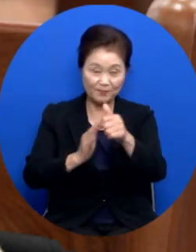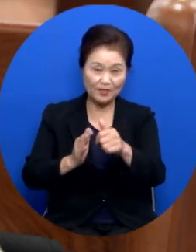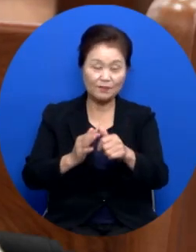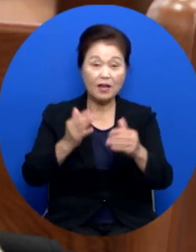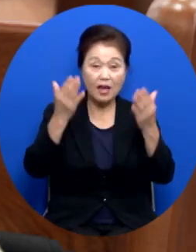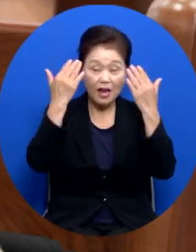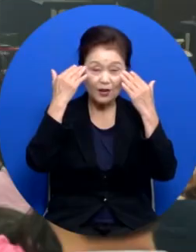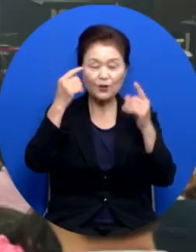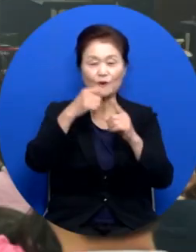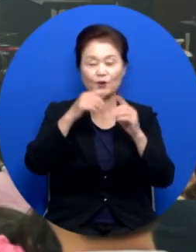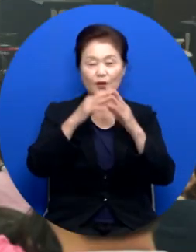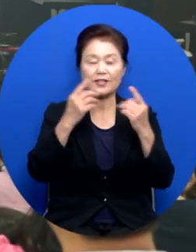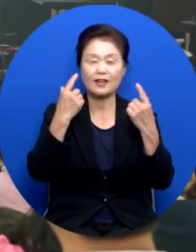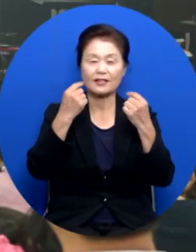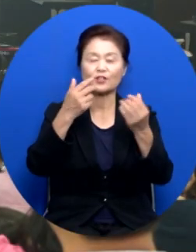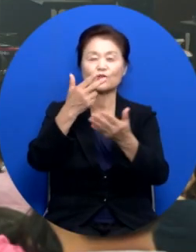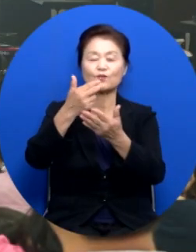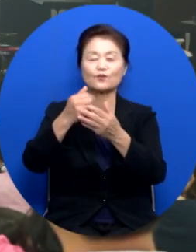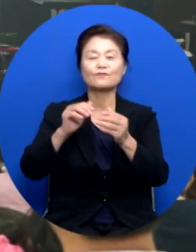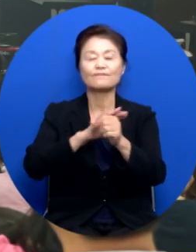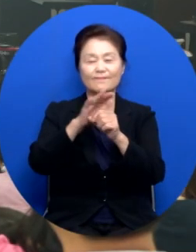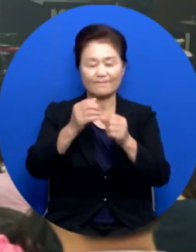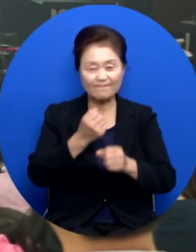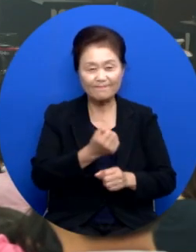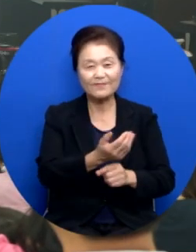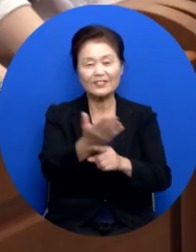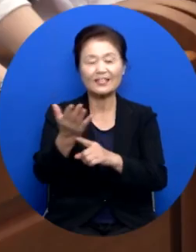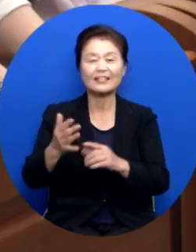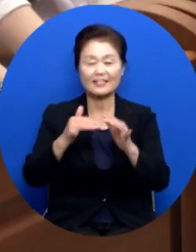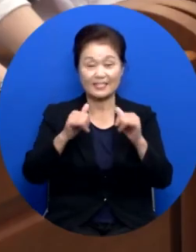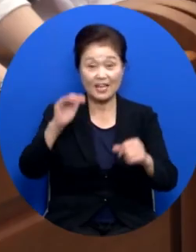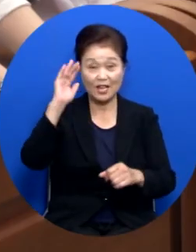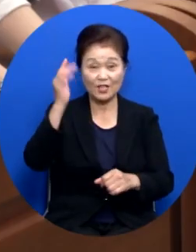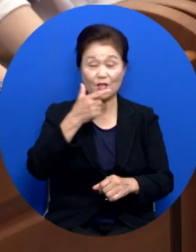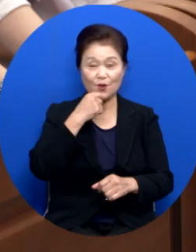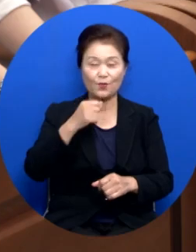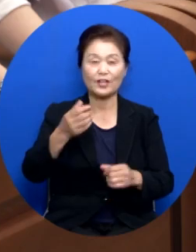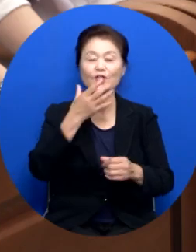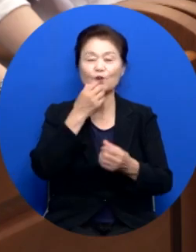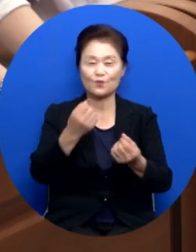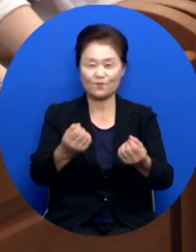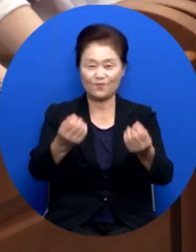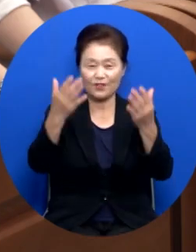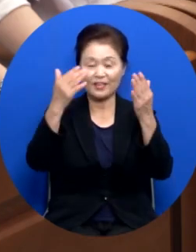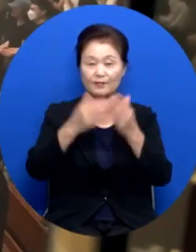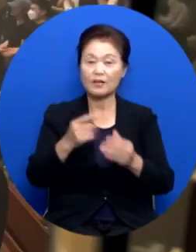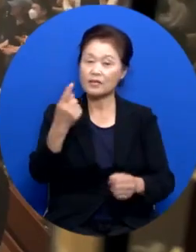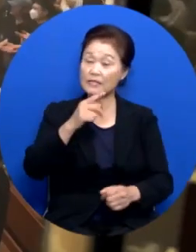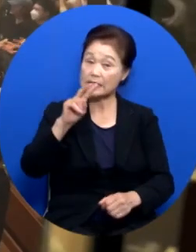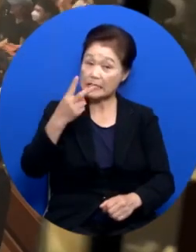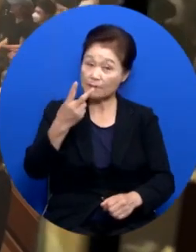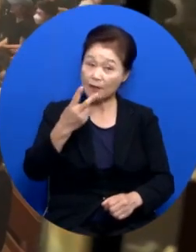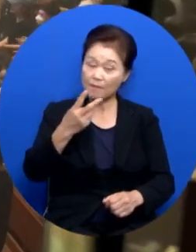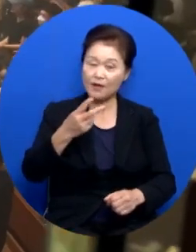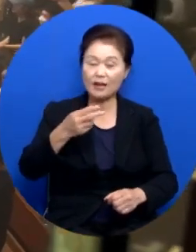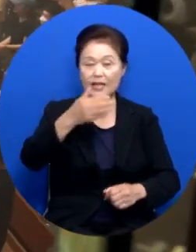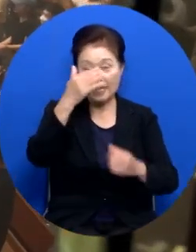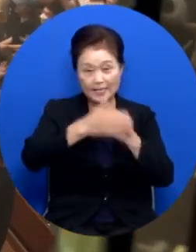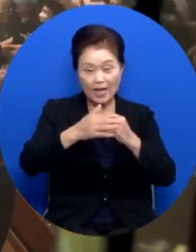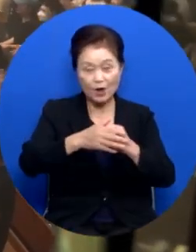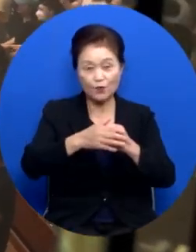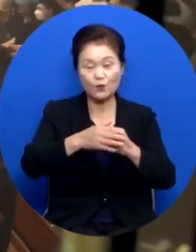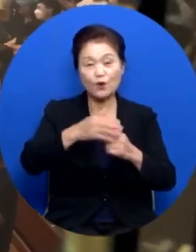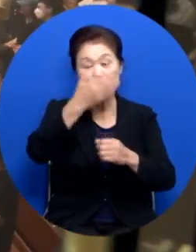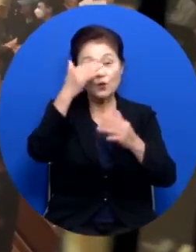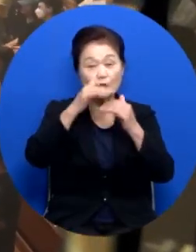교회에서 한결같은 주님의 사랑을 전하는 자가 되길 바란다고 축복했습니다. 1,200여 명의 대구 지역 청소년들이 참석한